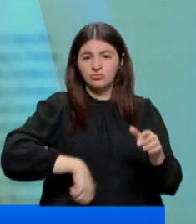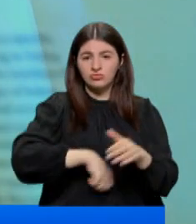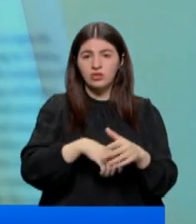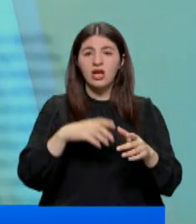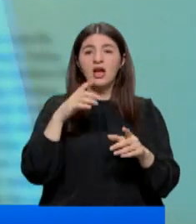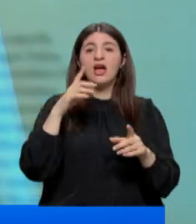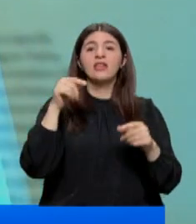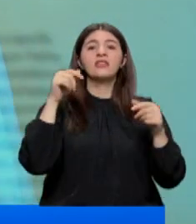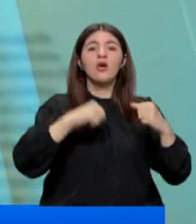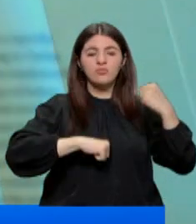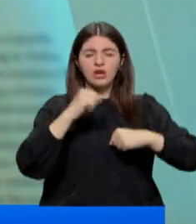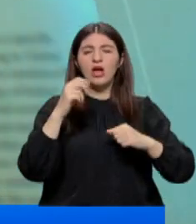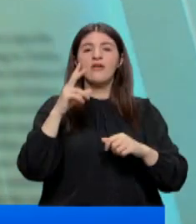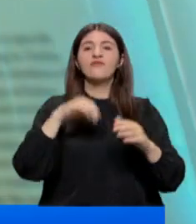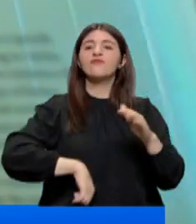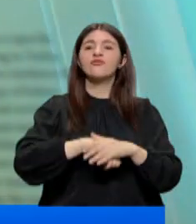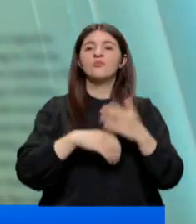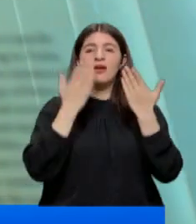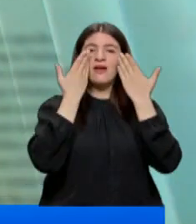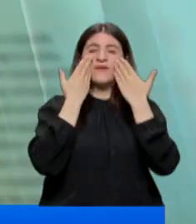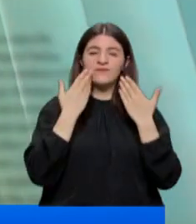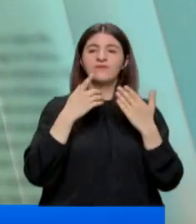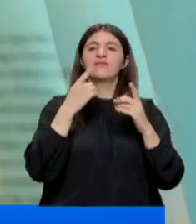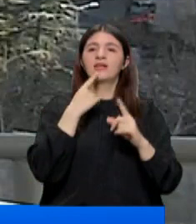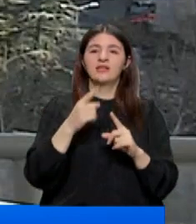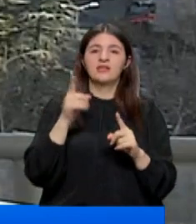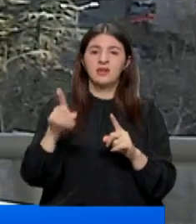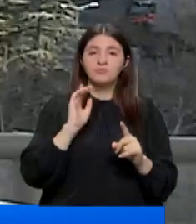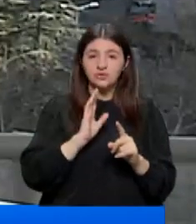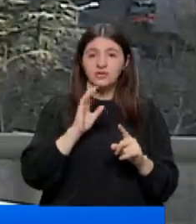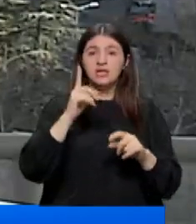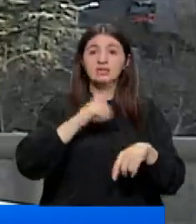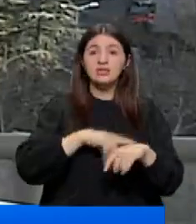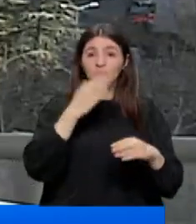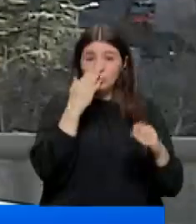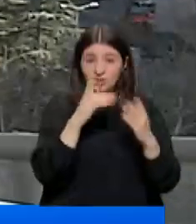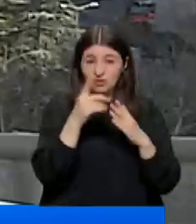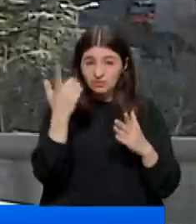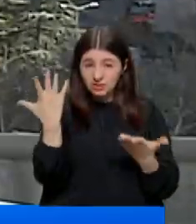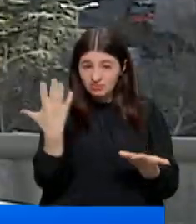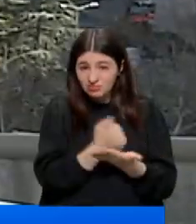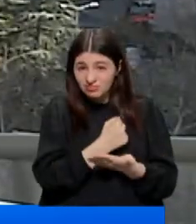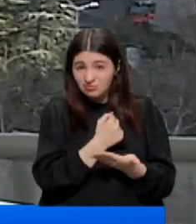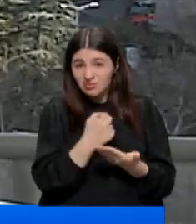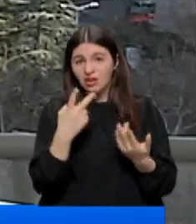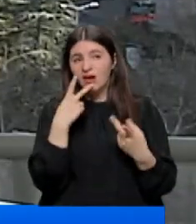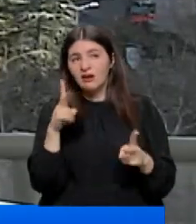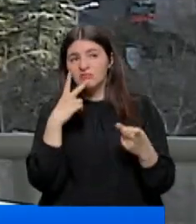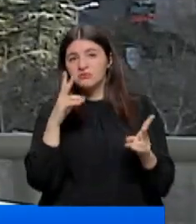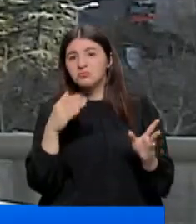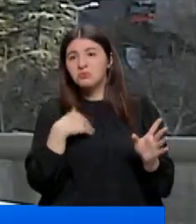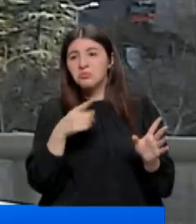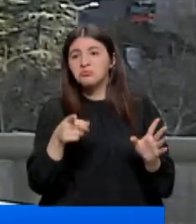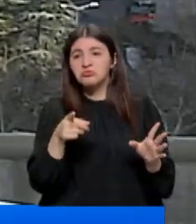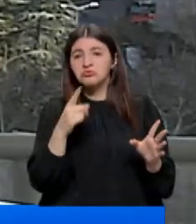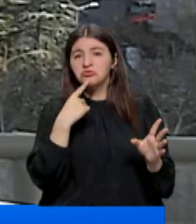futbol şöleni yine Türkiye Gazetesi'nin değerlendirmesi. Sezona bedel bir galibiyet midir? Açıkçası ben